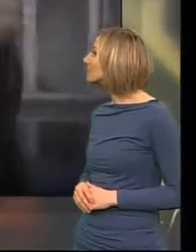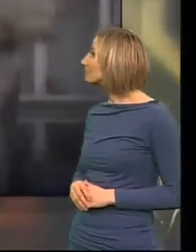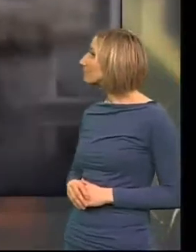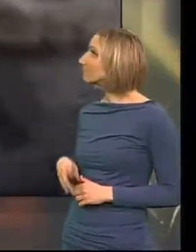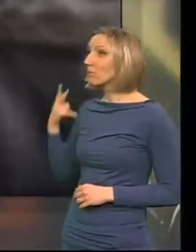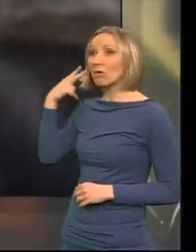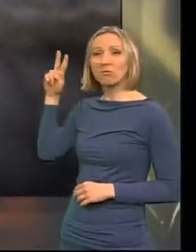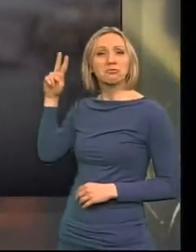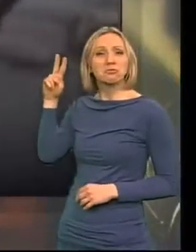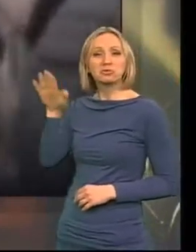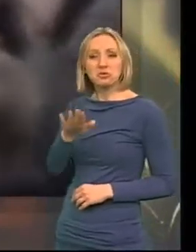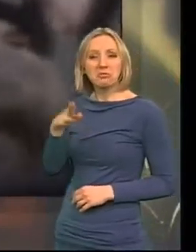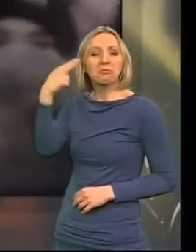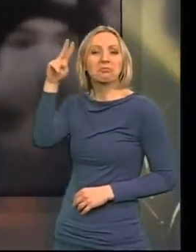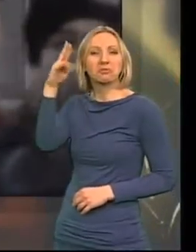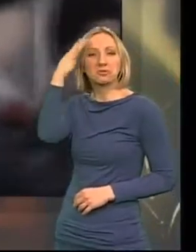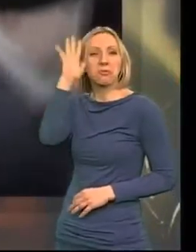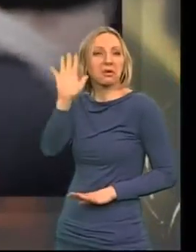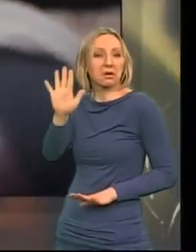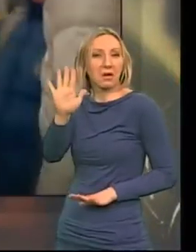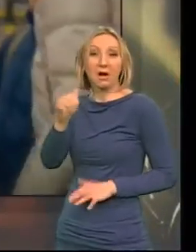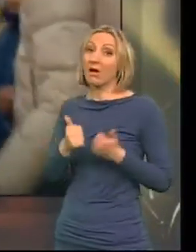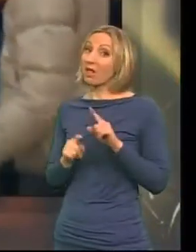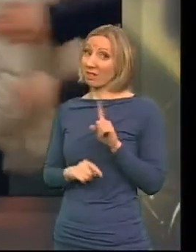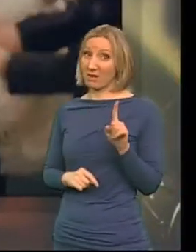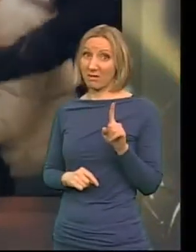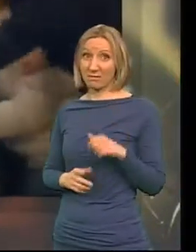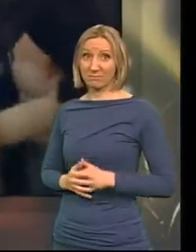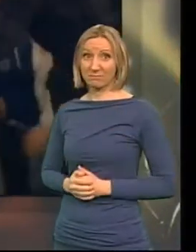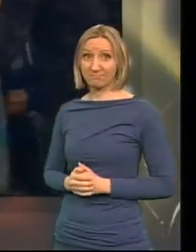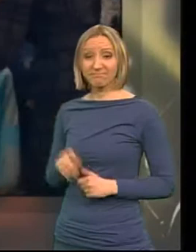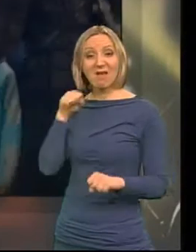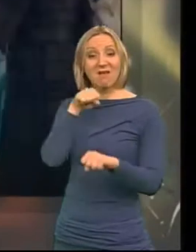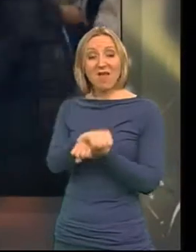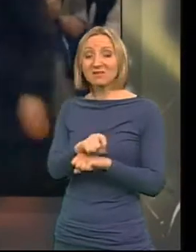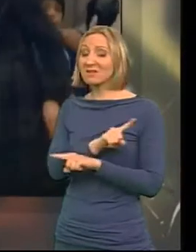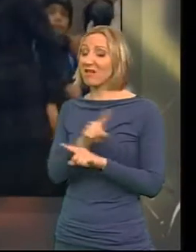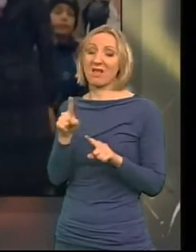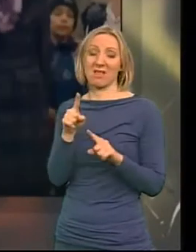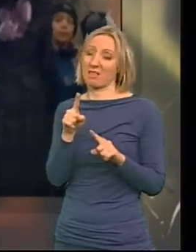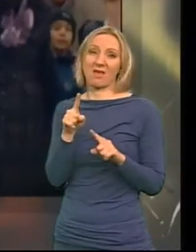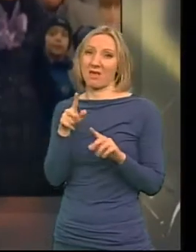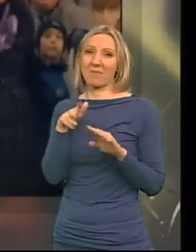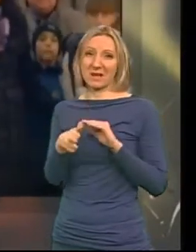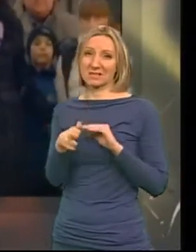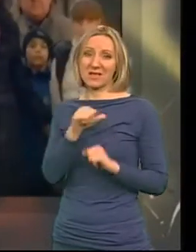tuđe dete, tuđe briga. Ili nije? Nasilje ne prestaje samo.